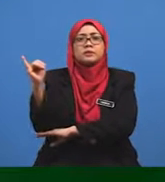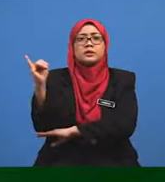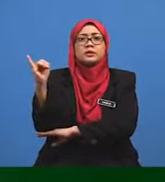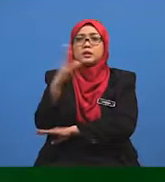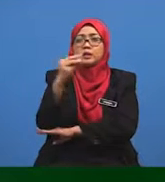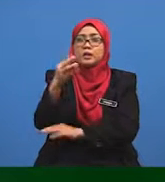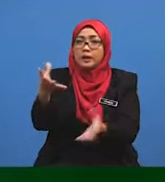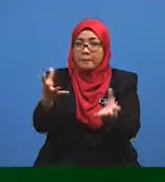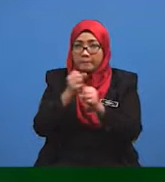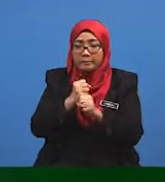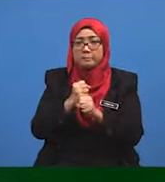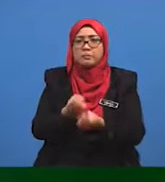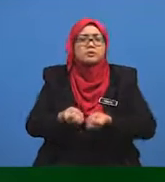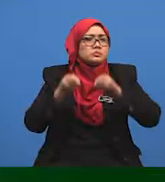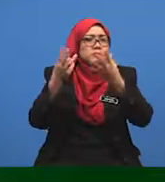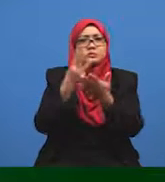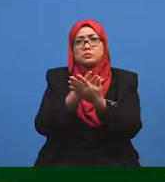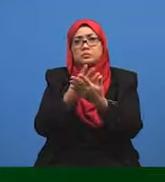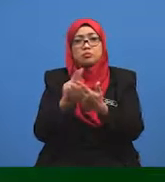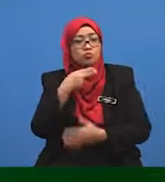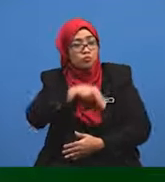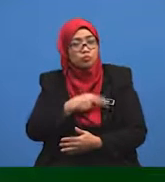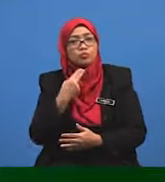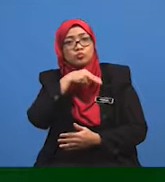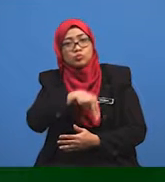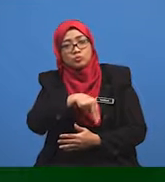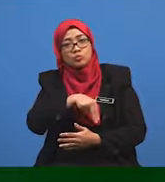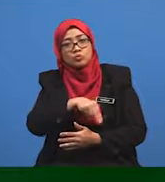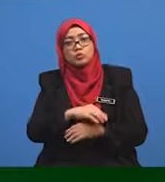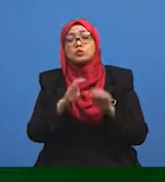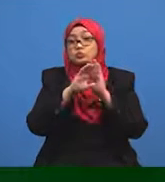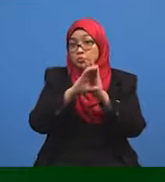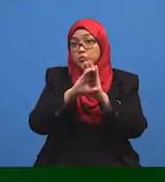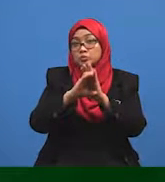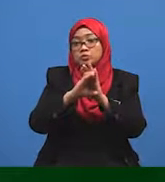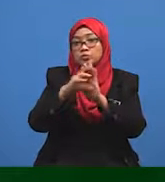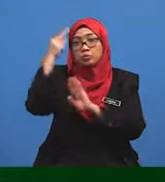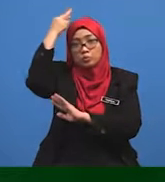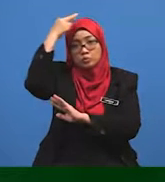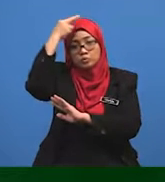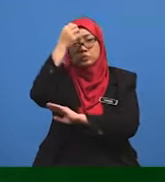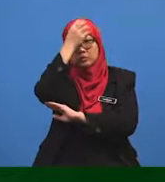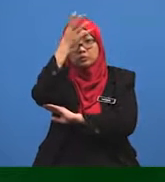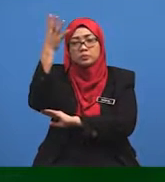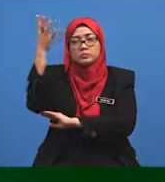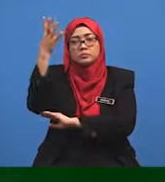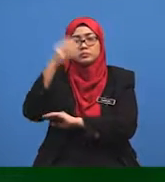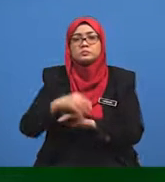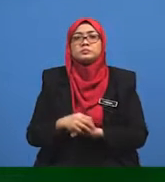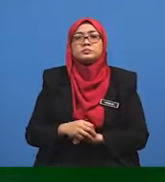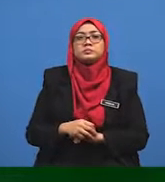keuntungan. Dalam hal ini Rasulullah sallallahu alaihi wasallam telah bersabda, Ali bin Umar radhiyallahu